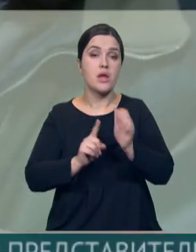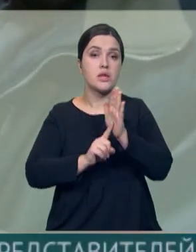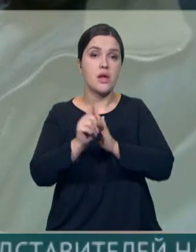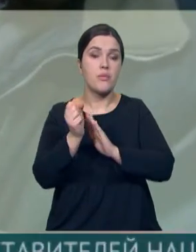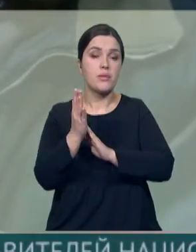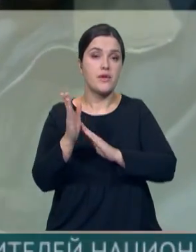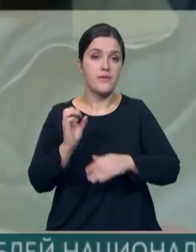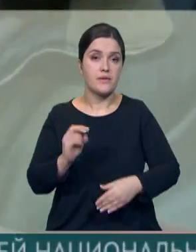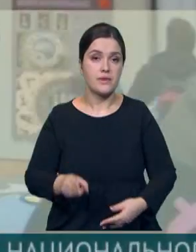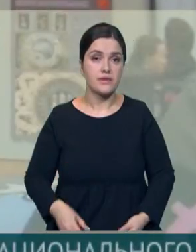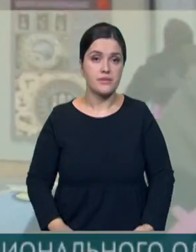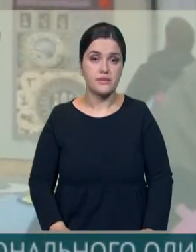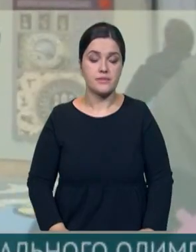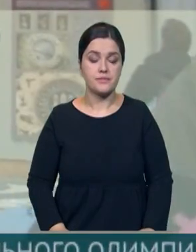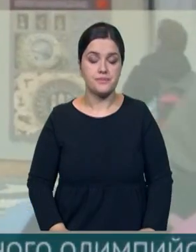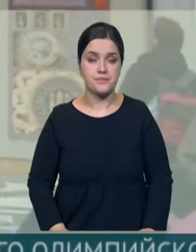века.